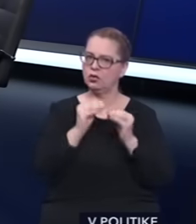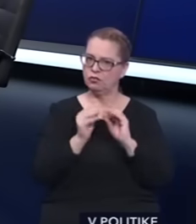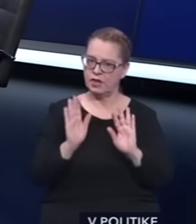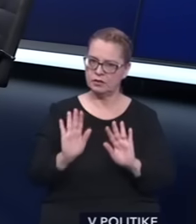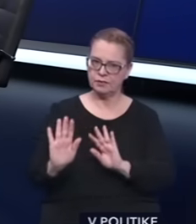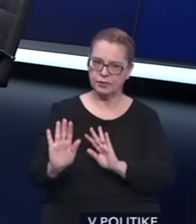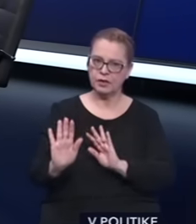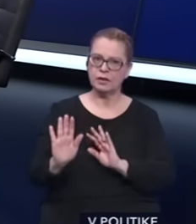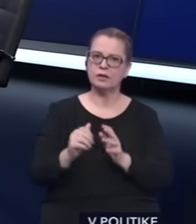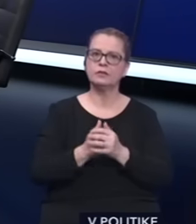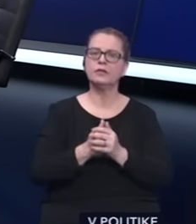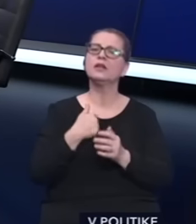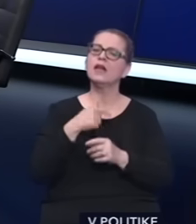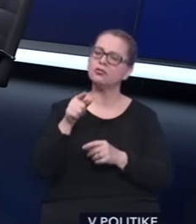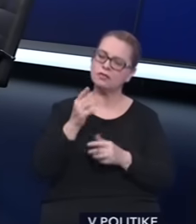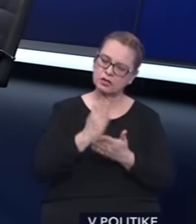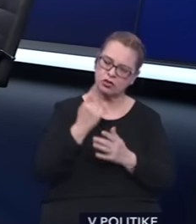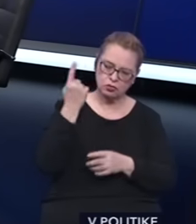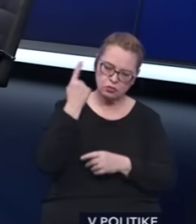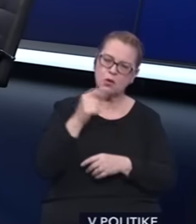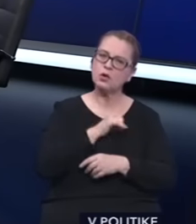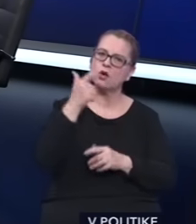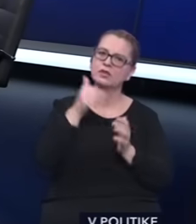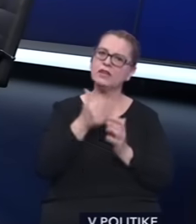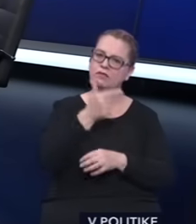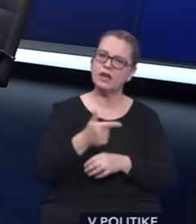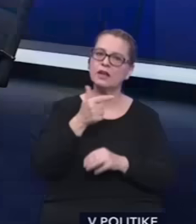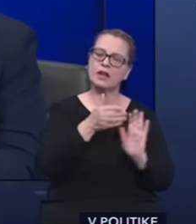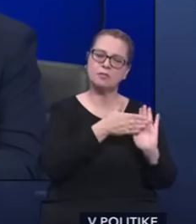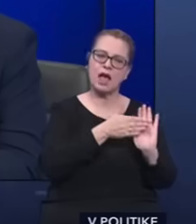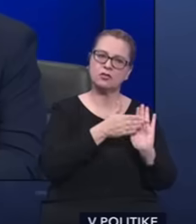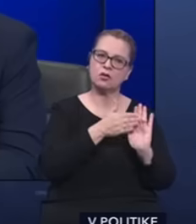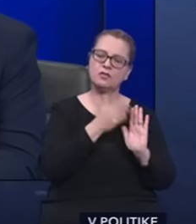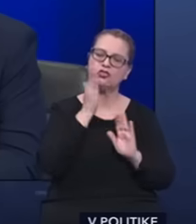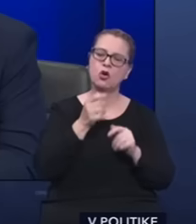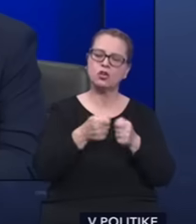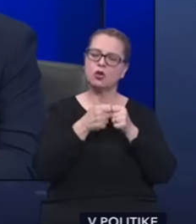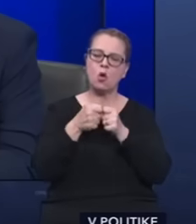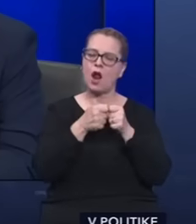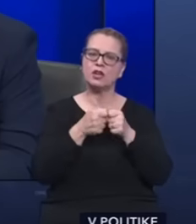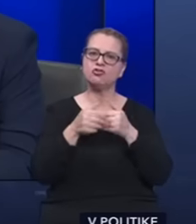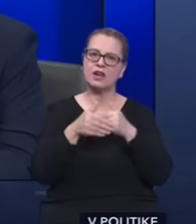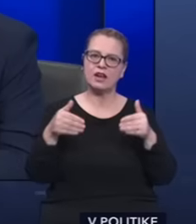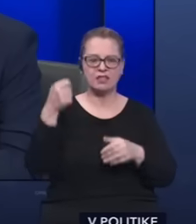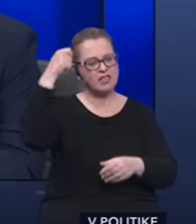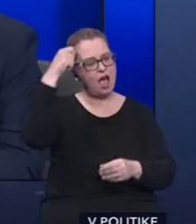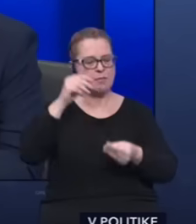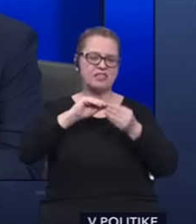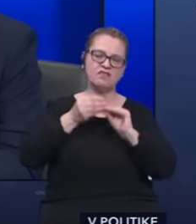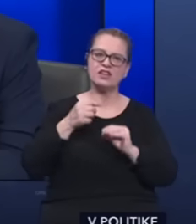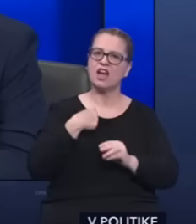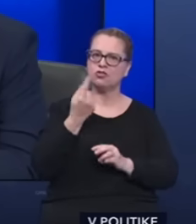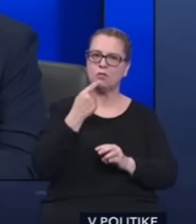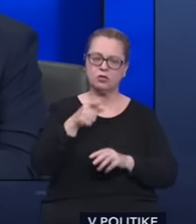ešte jednu vetu. Ja som vás veľmi často spomínal v 2020, že keď Igor Matovič chodil na koaličné rady s nejakými nápadmi a s nejakými vecami a som hovoril,